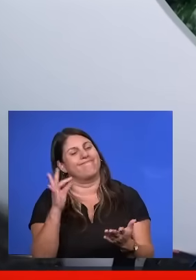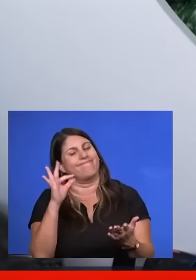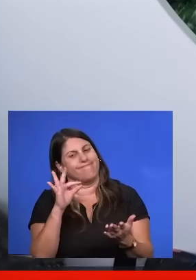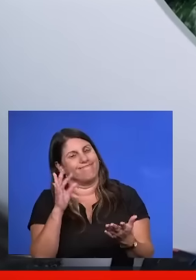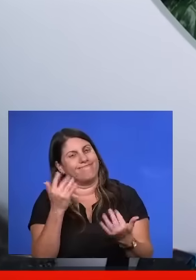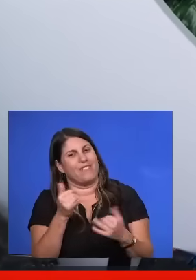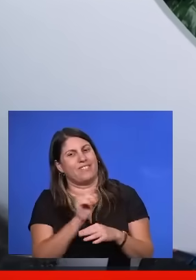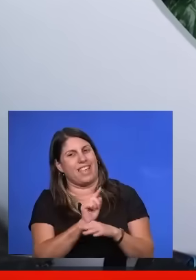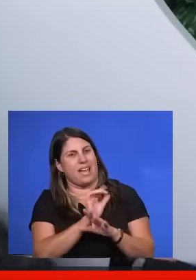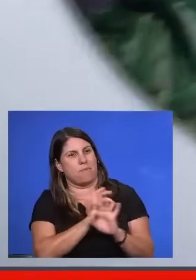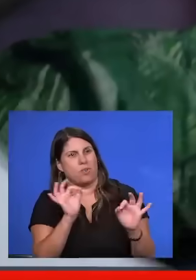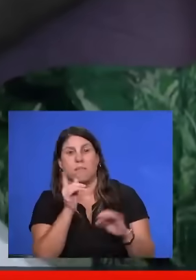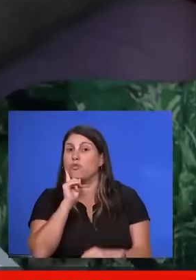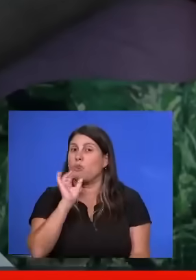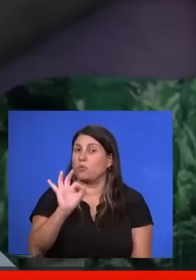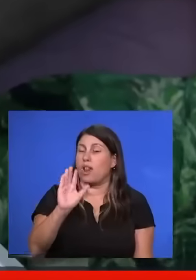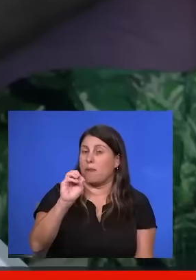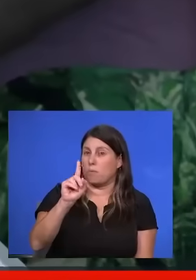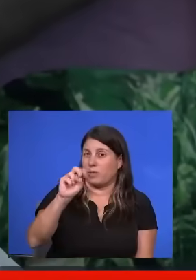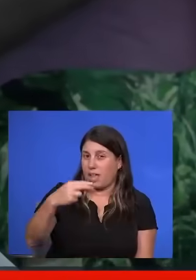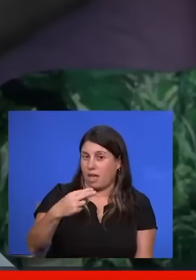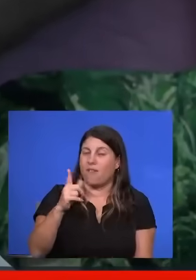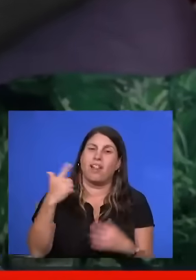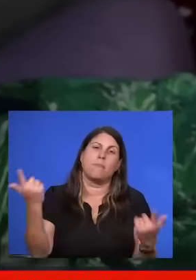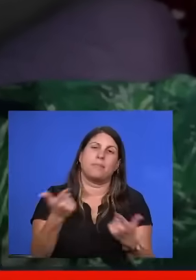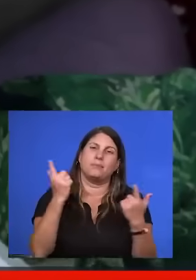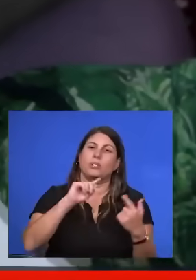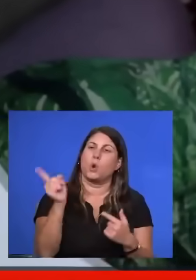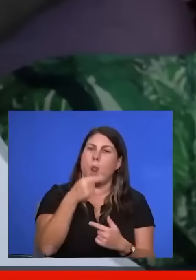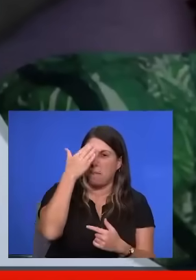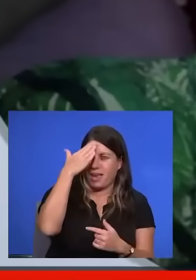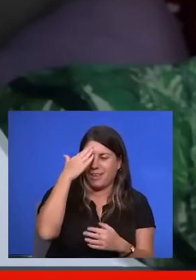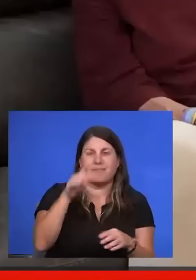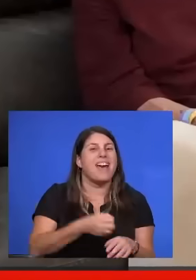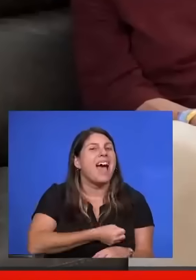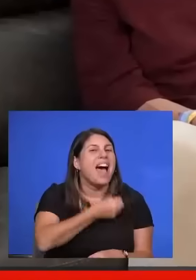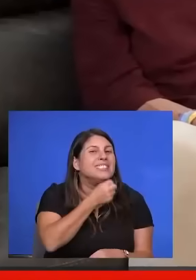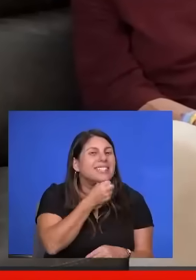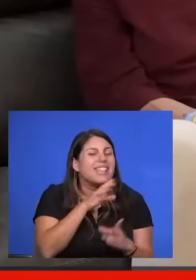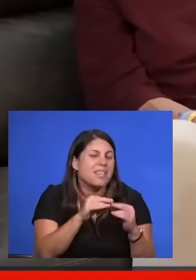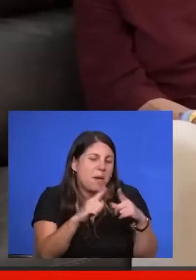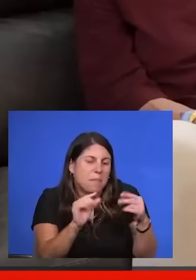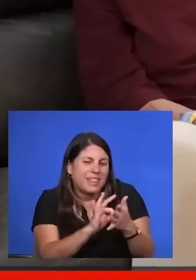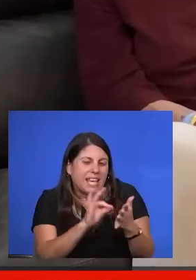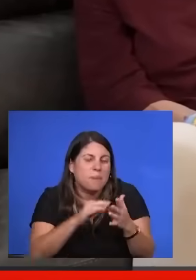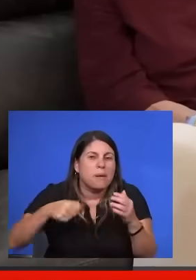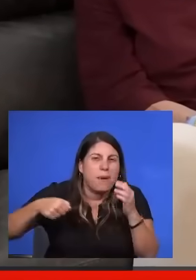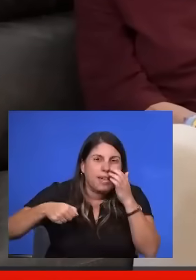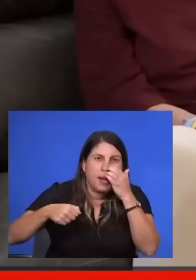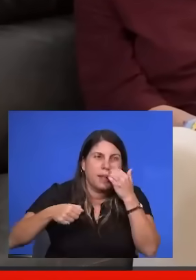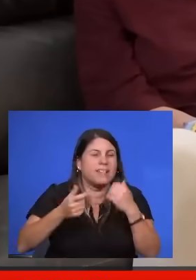קוראים לה מונה, אבל במסיבות כולם מכירים אותה בתור הזקנה עם הפתקים והמקל. מה זה הזקנה עם המקל?